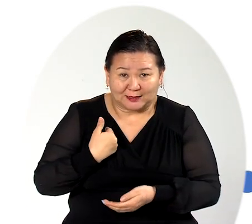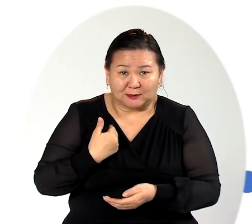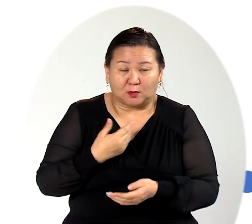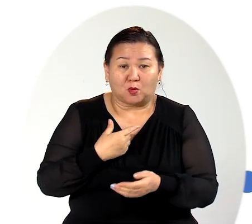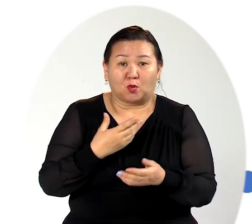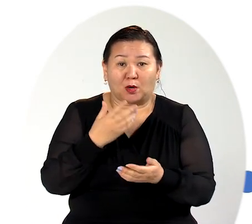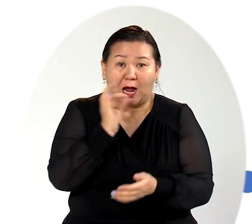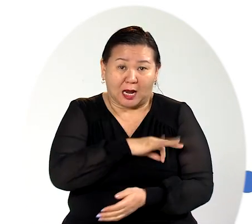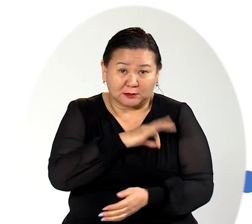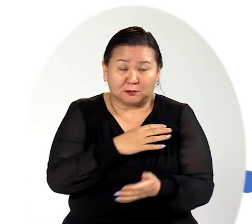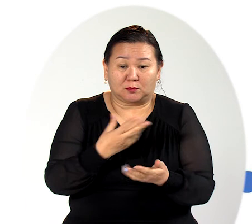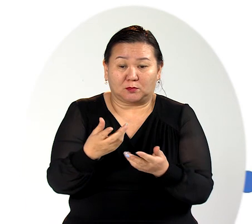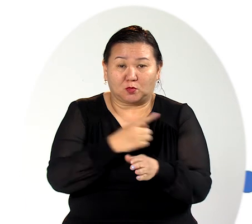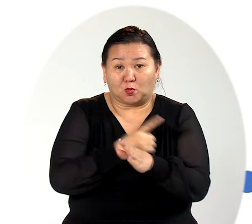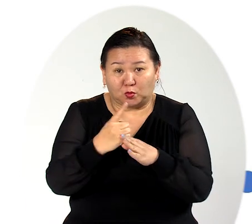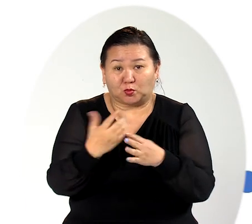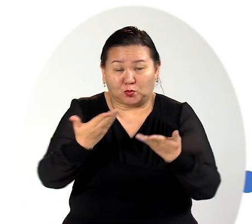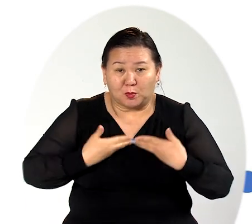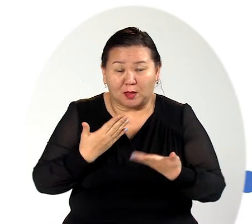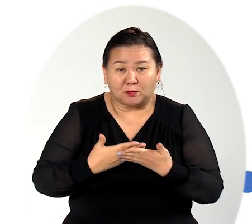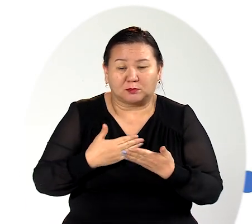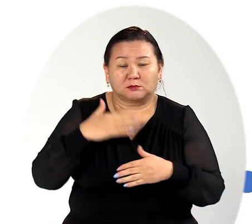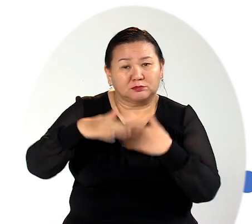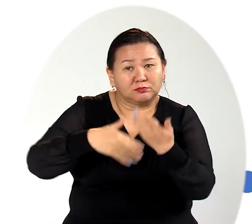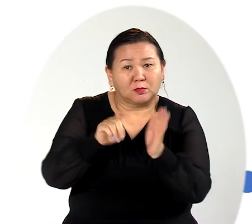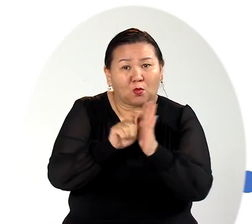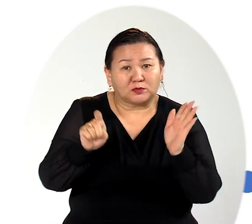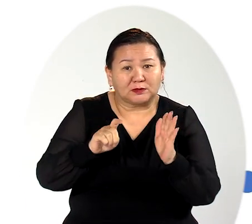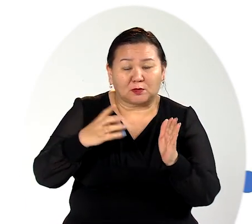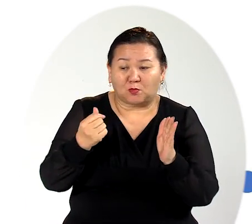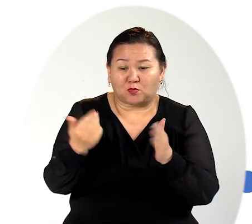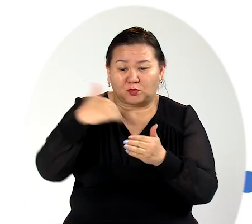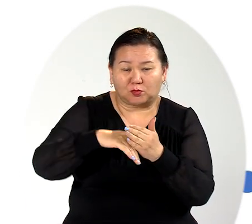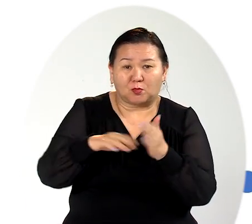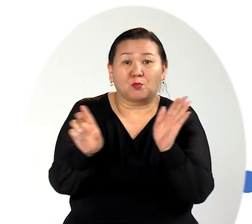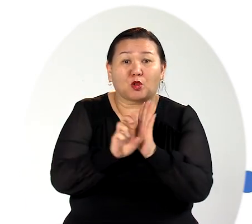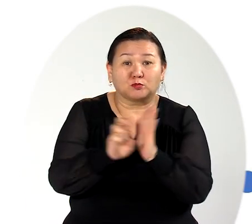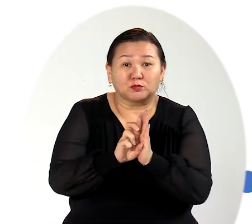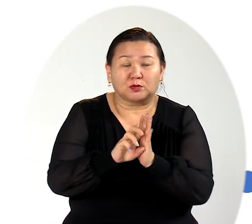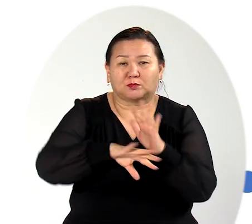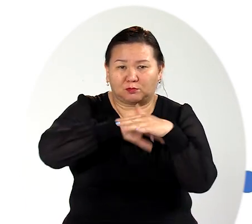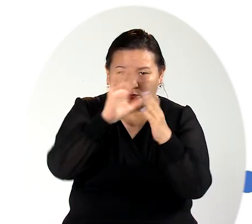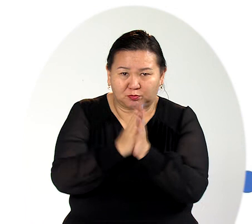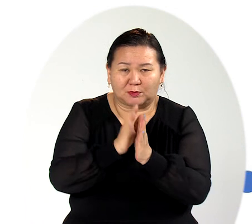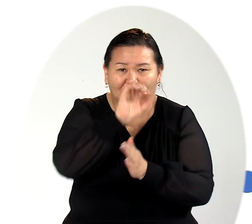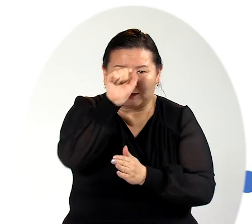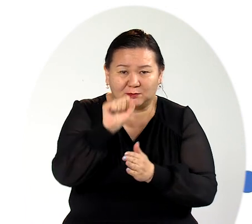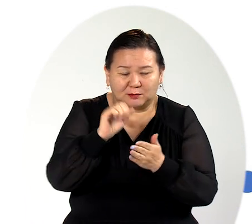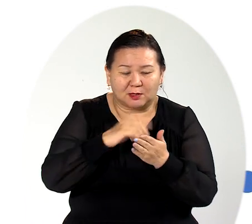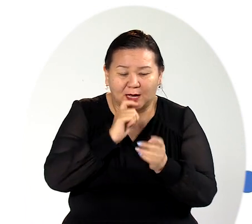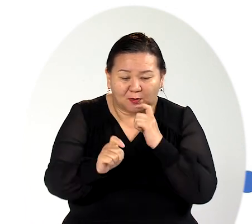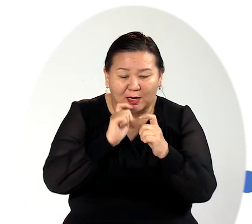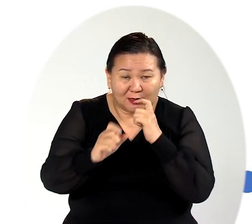нэгэн үр өгөөжийг би болох юм уу? Хэдийн хугацааны дараа би энэ хөрөнгө оруулалтыг нөхөх боломжтой юм. Гэхмэд асуудлууд